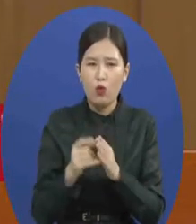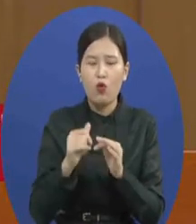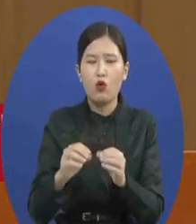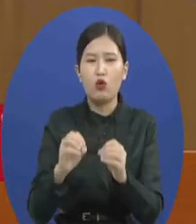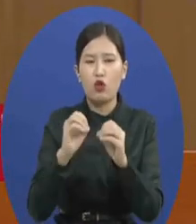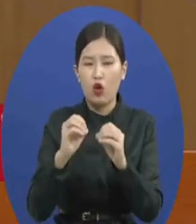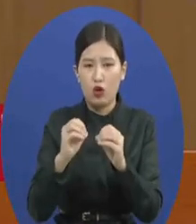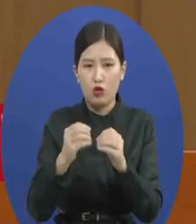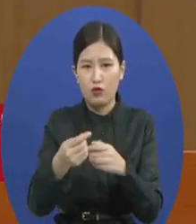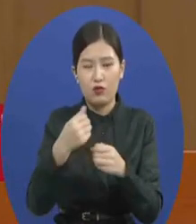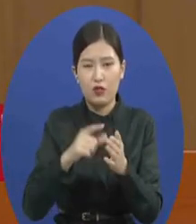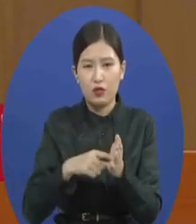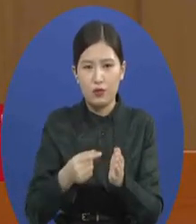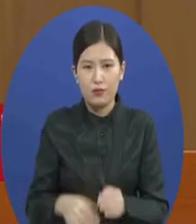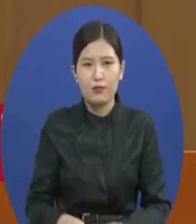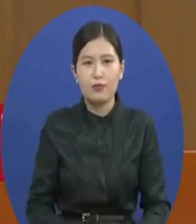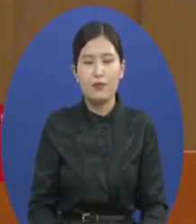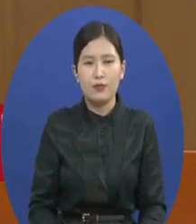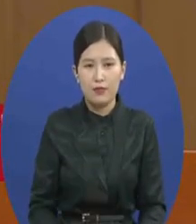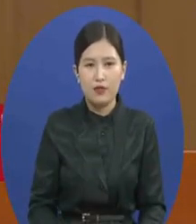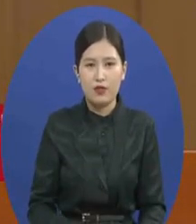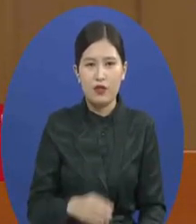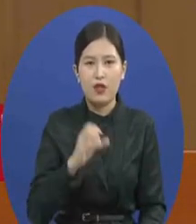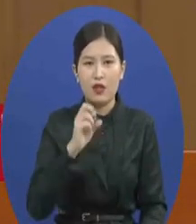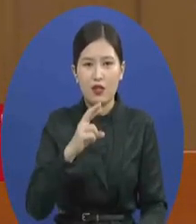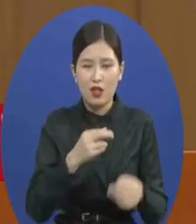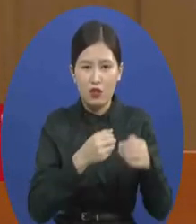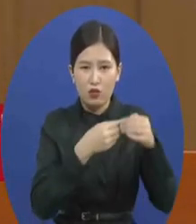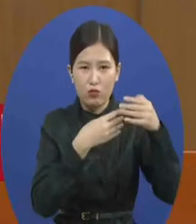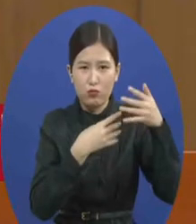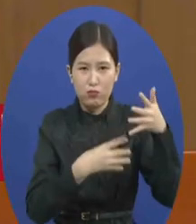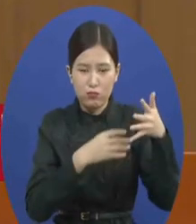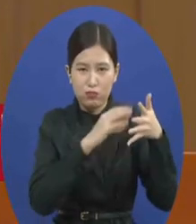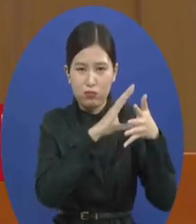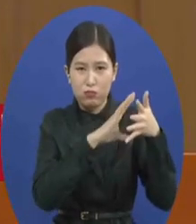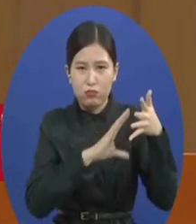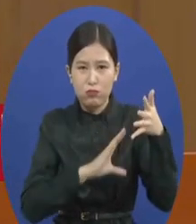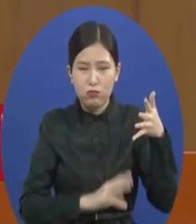нэгжүүд саяны миний нэрлсэн 9